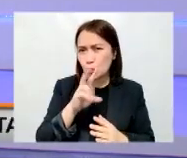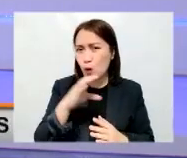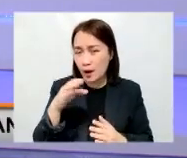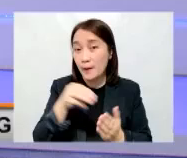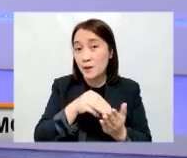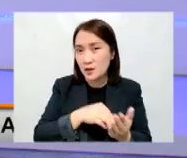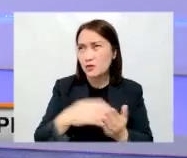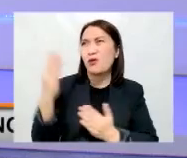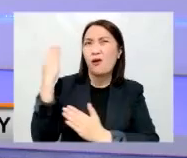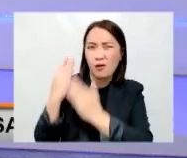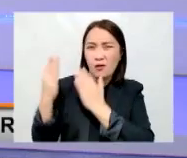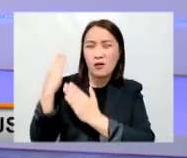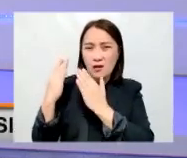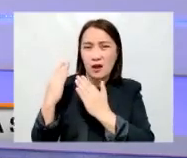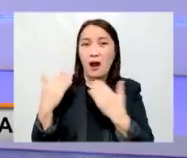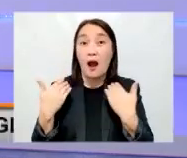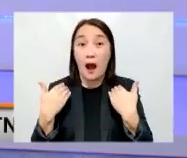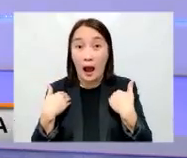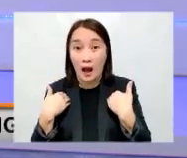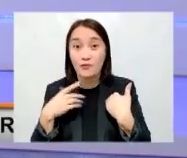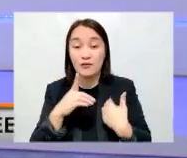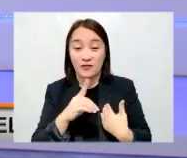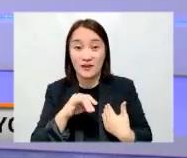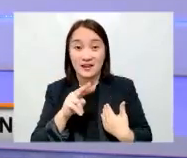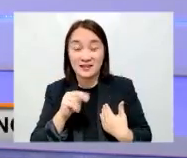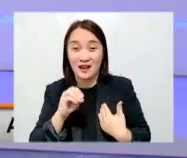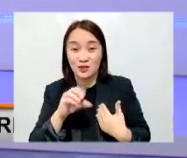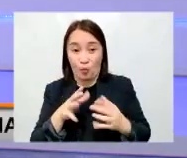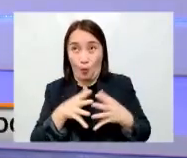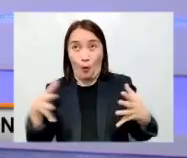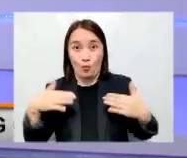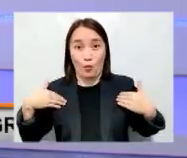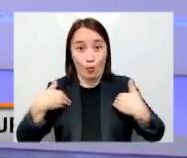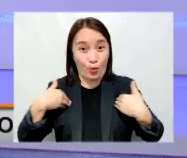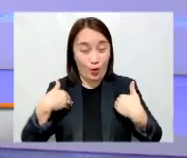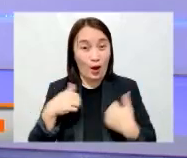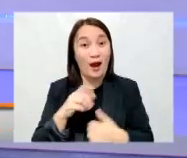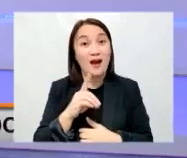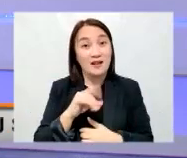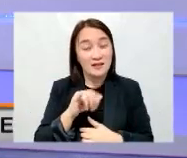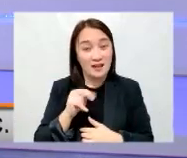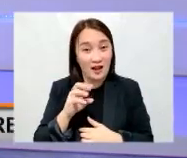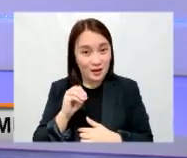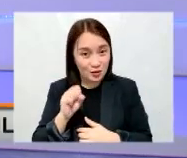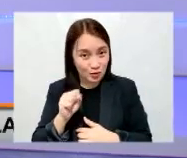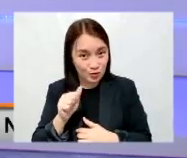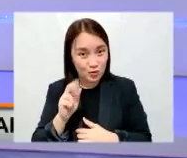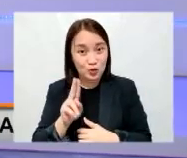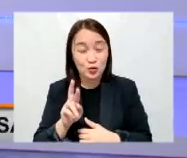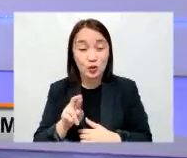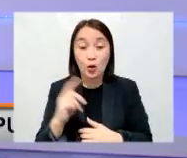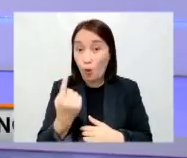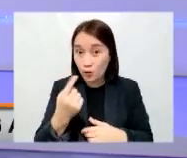panahong may mga dinosaur pa sa mundo. Endemic o tanging dito lang sa Pilipinas tumutubo ang pitogo. Pero noong